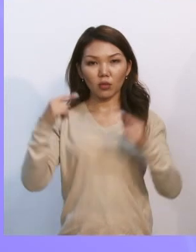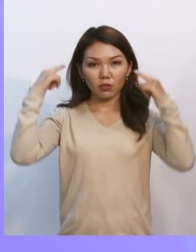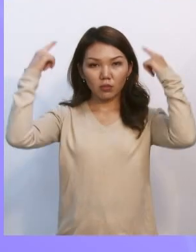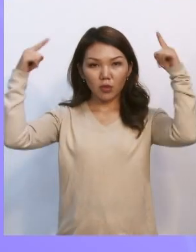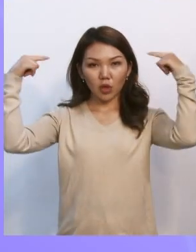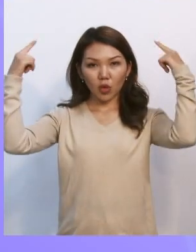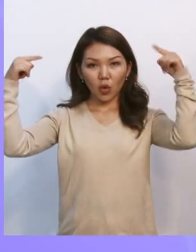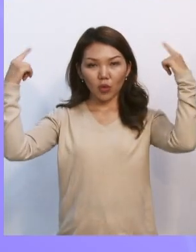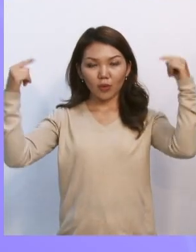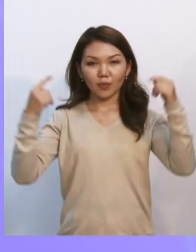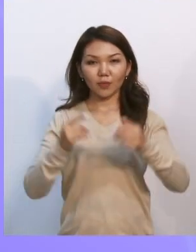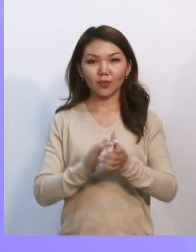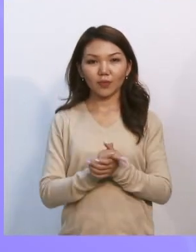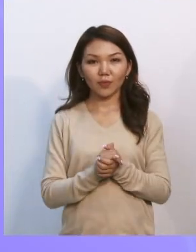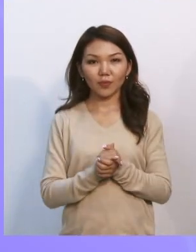кой.